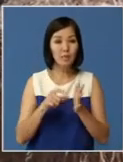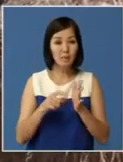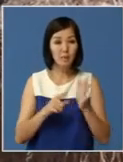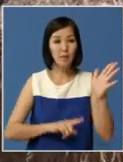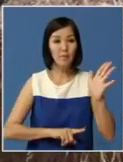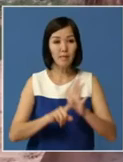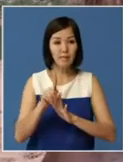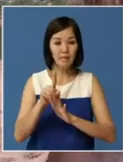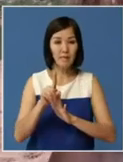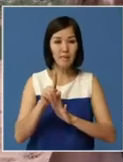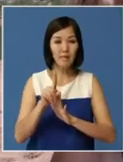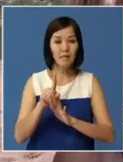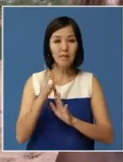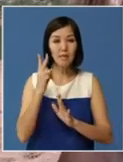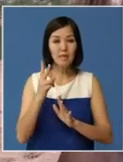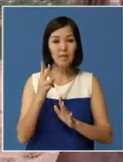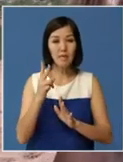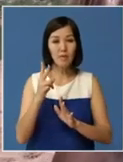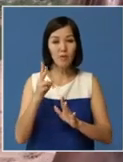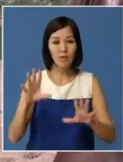басталған. Мен екі уақыт мінемін.